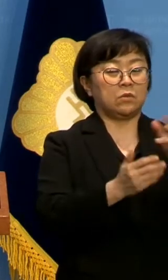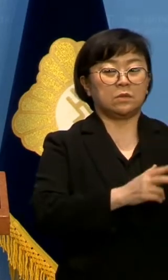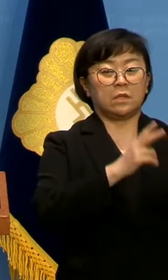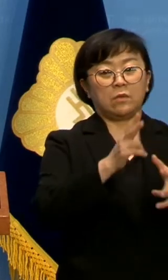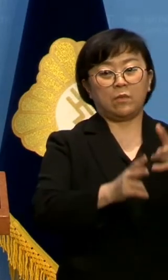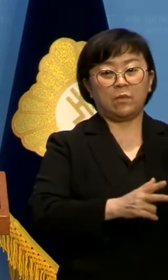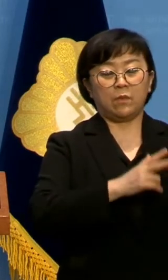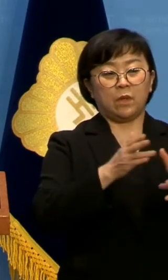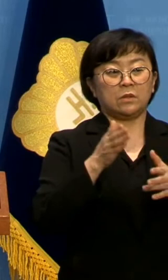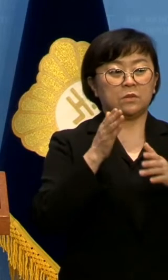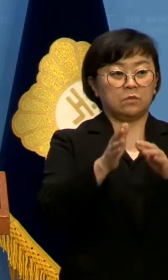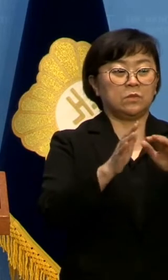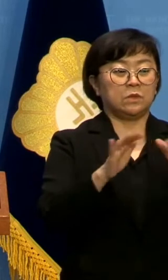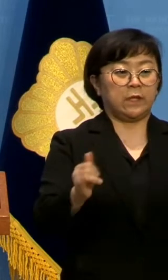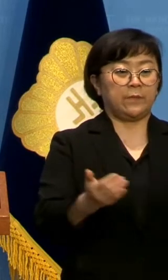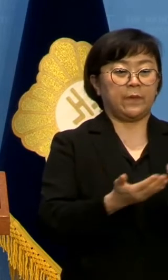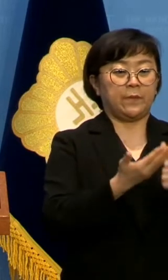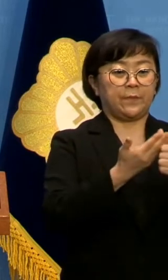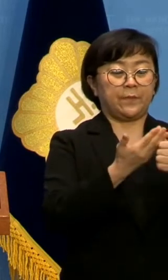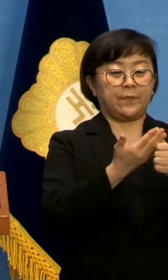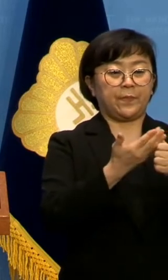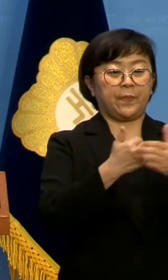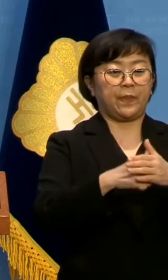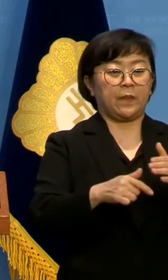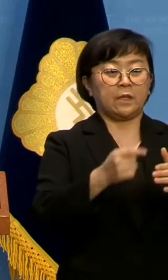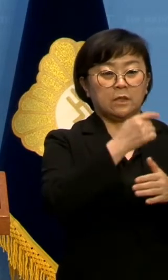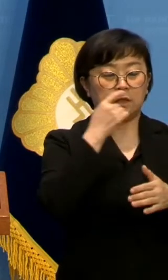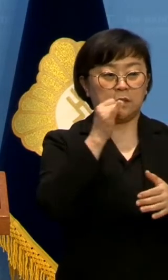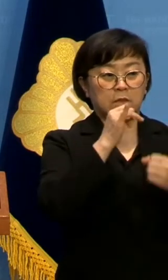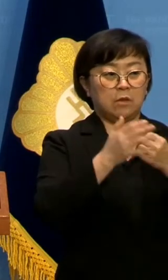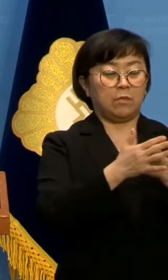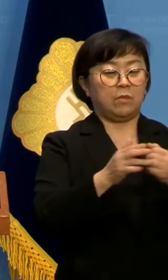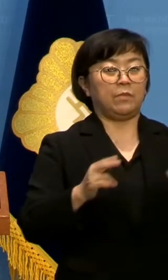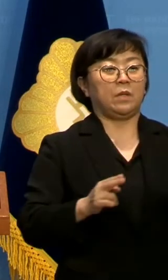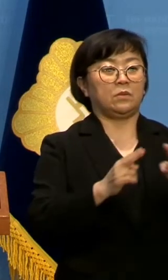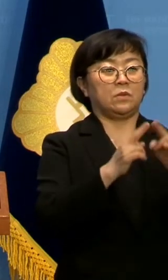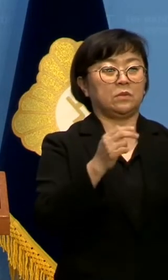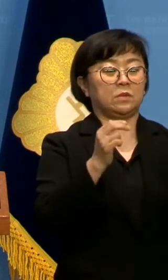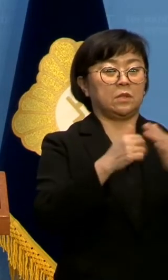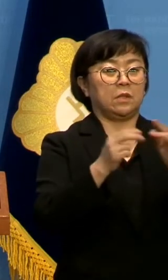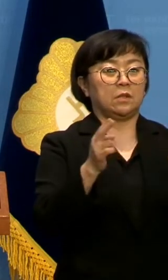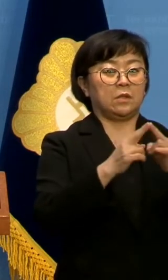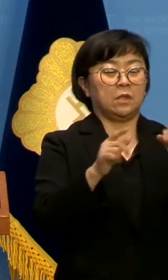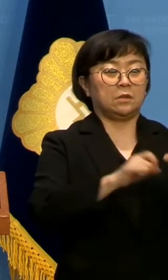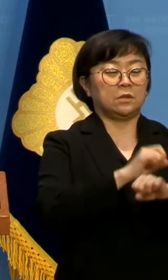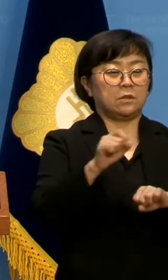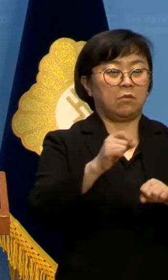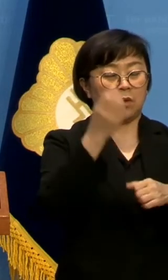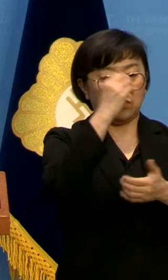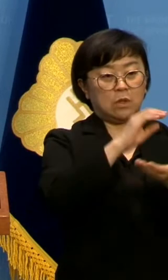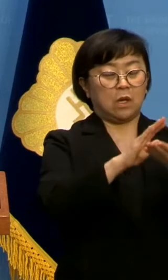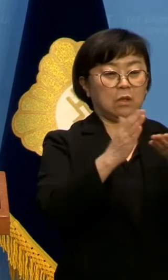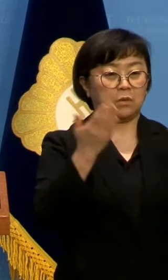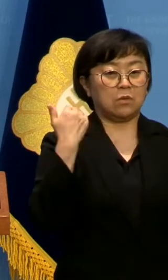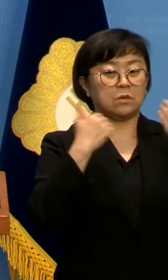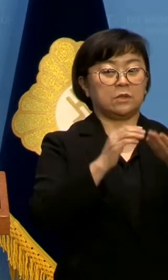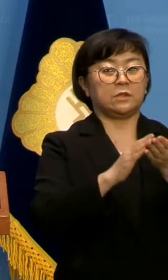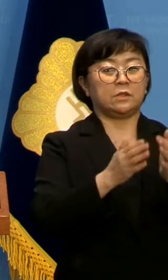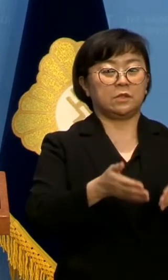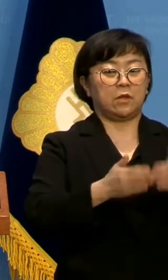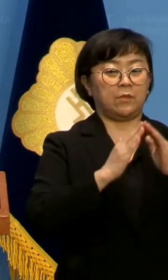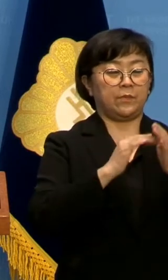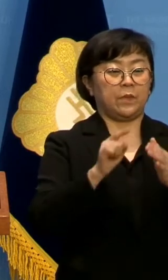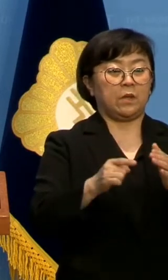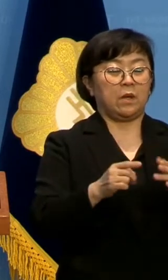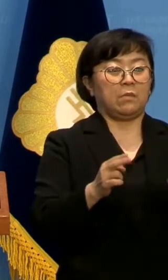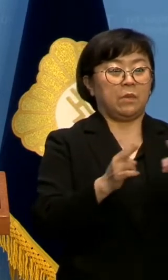산업의 전문인력 양성 관련 조항에 근거해서 반도체 특성화 고등학교를 설립하겠습니다.